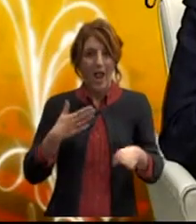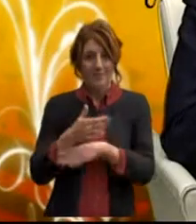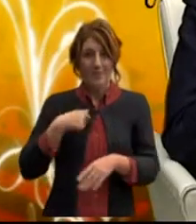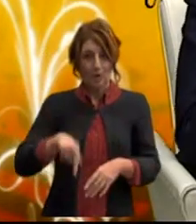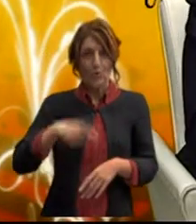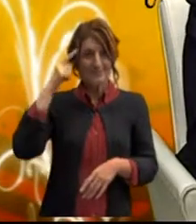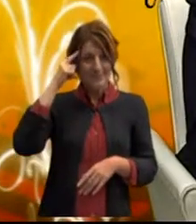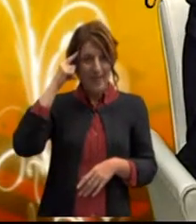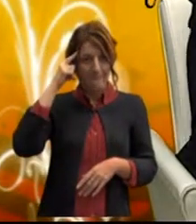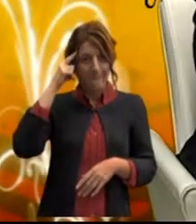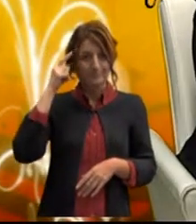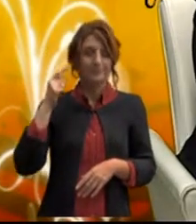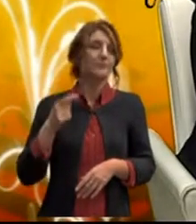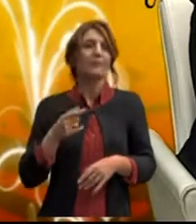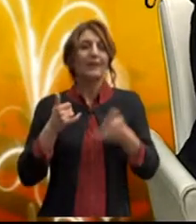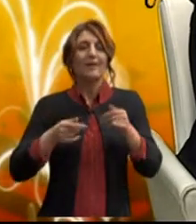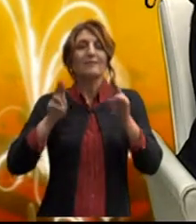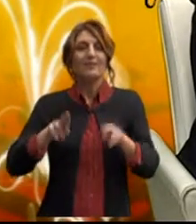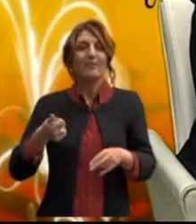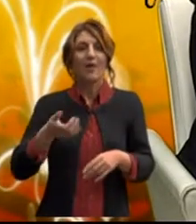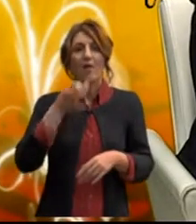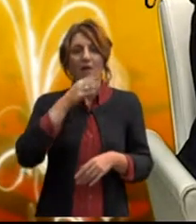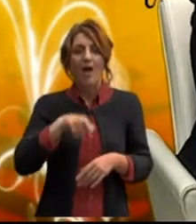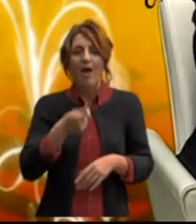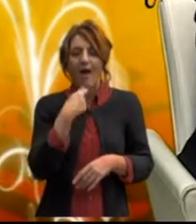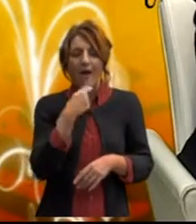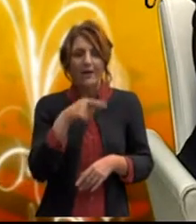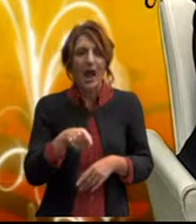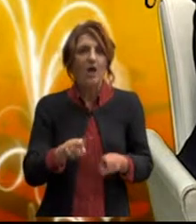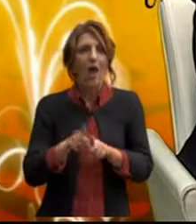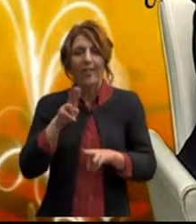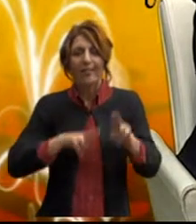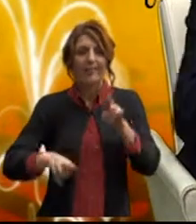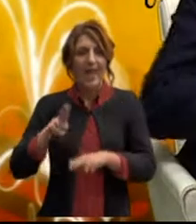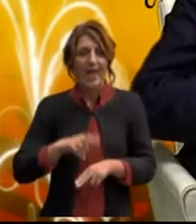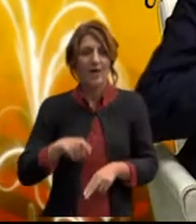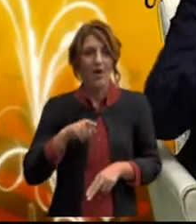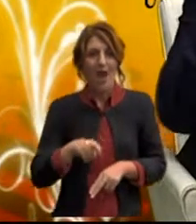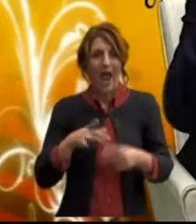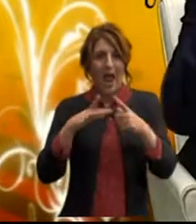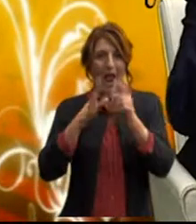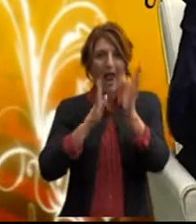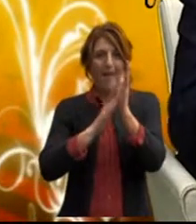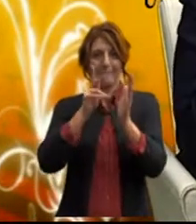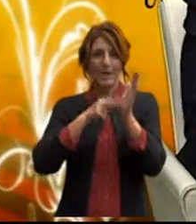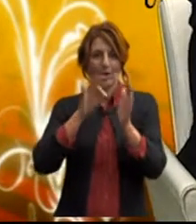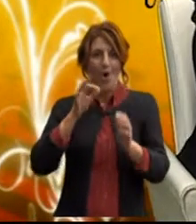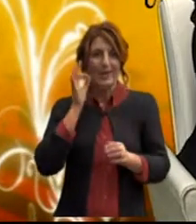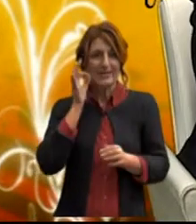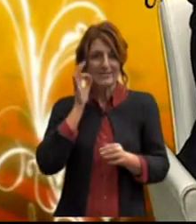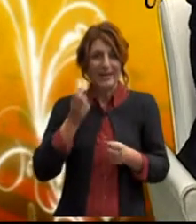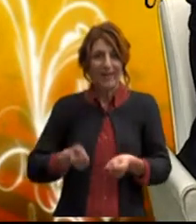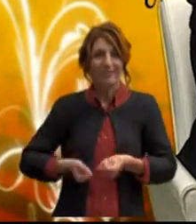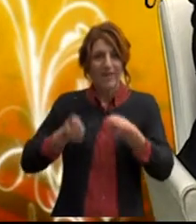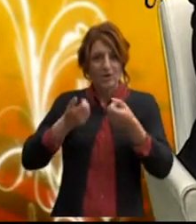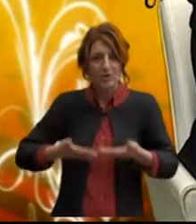mehanizam. Vi danas imate jedan lijek koji je lijek hrana, dakle, taj sad aminokiselina triptofan koja normalno malo teže prolazi gore,